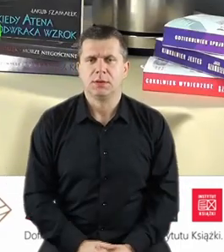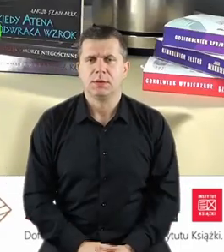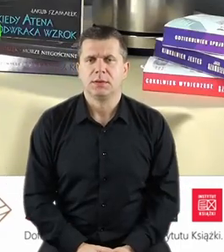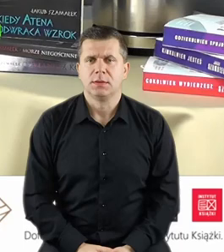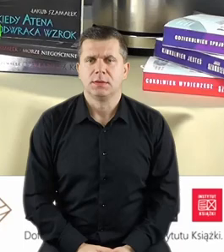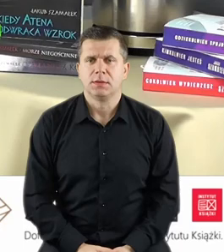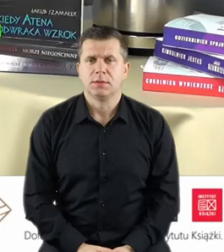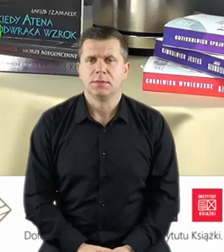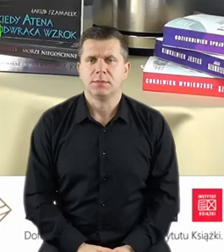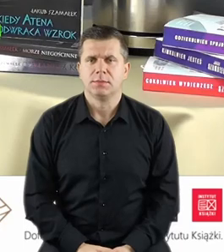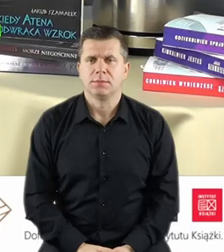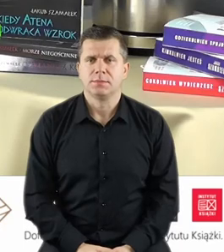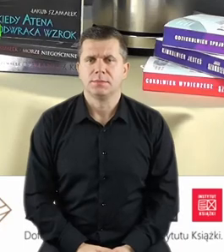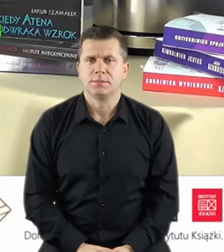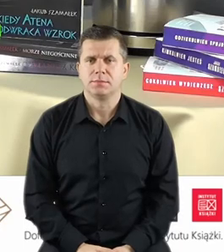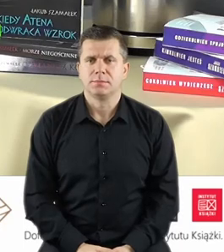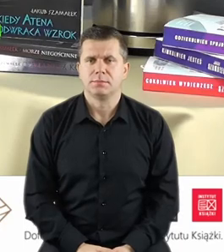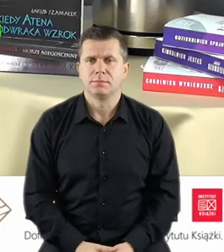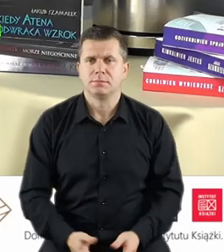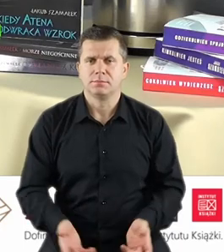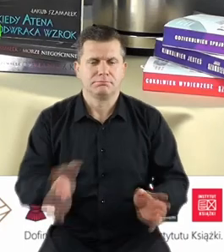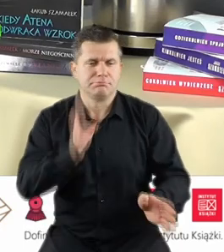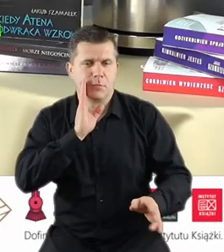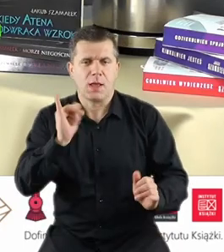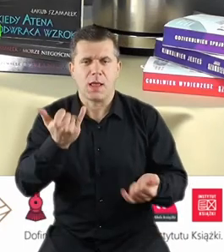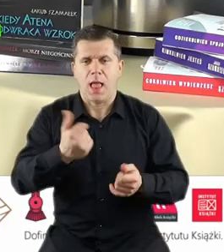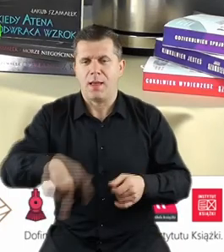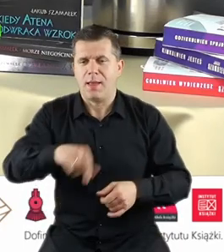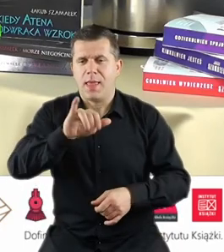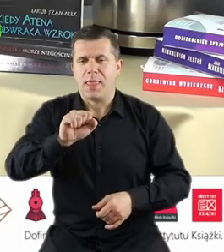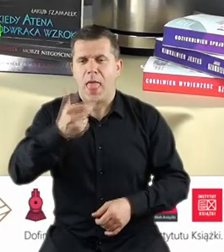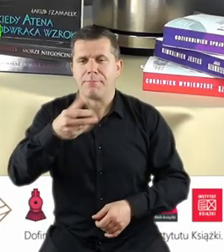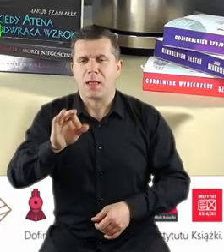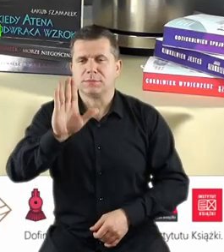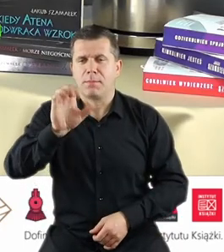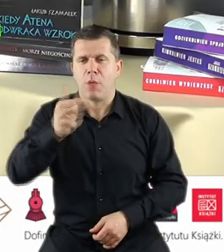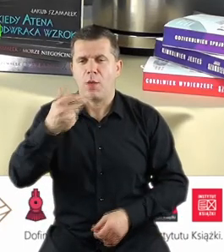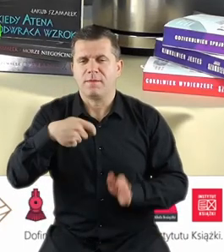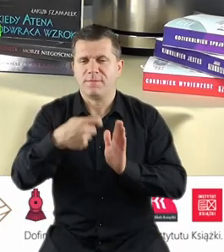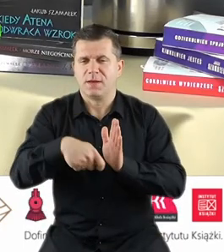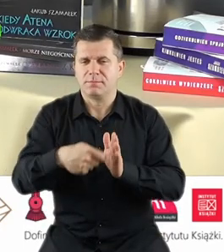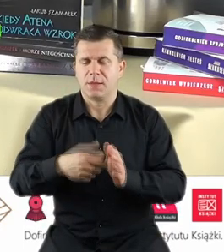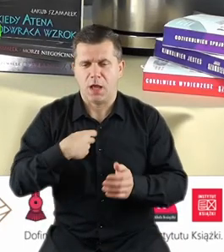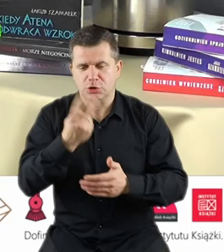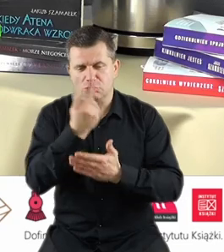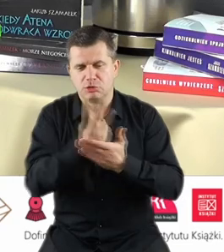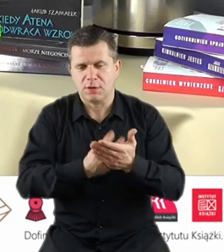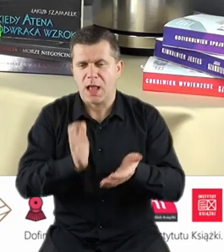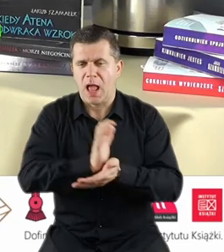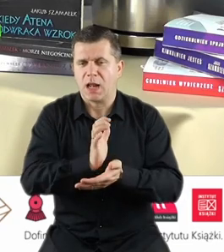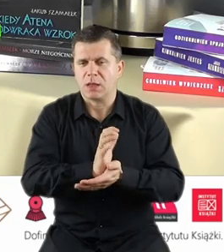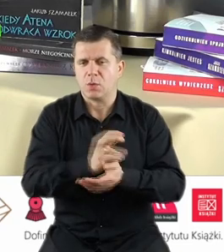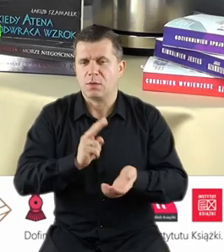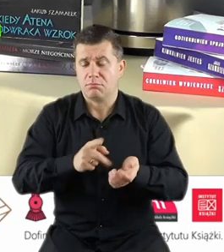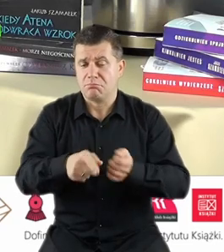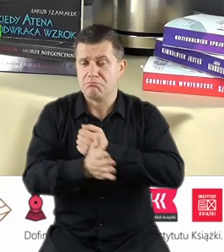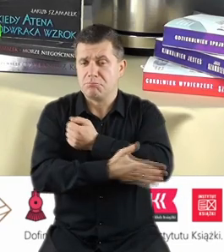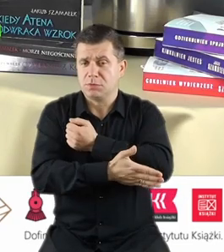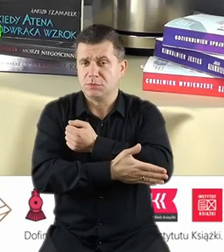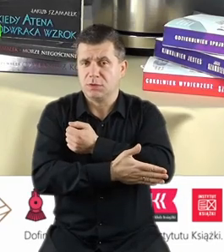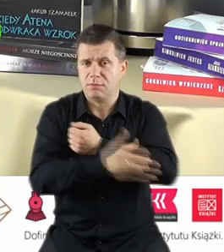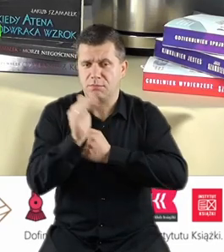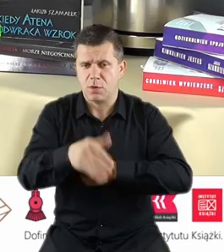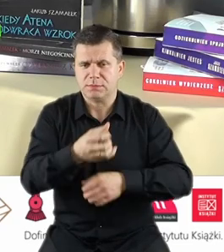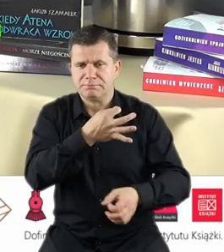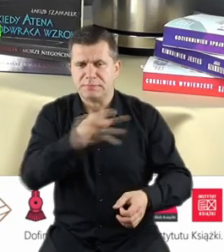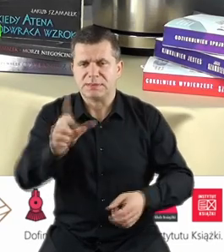niczym właśnie z nowego filmu o Bondzie, bo też ostatnio czytałem artykuł o tym, że można na podstawie, że można wycelować